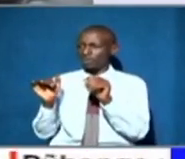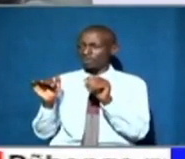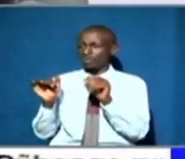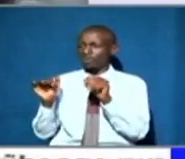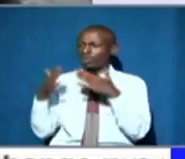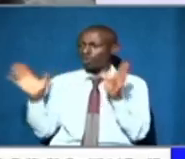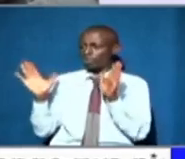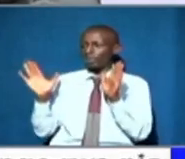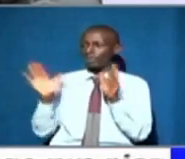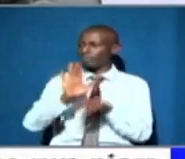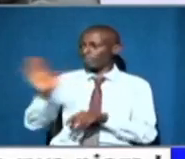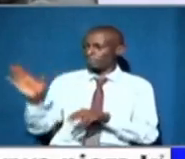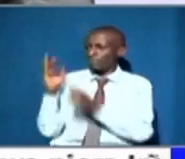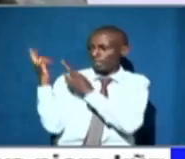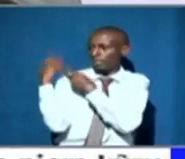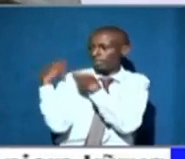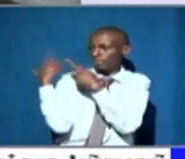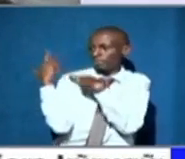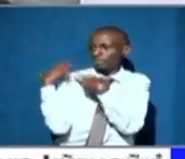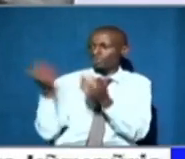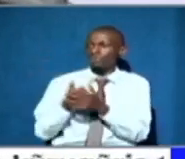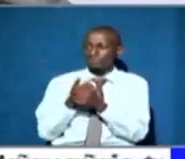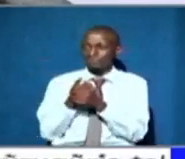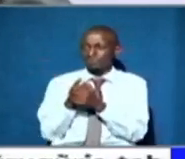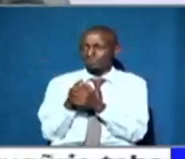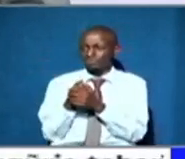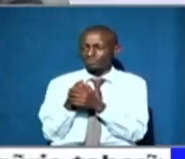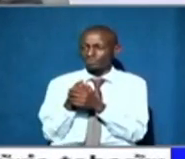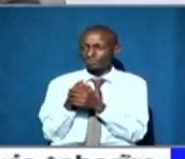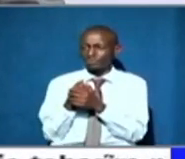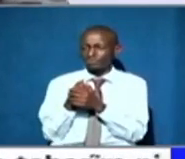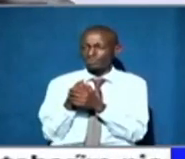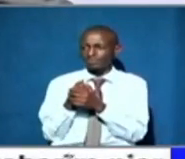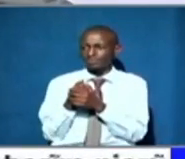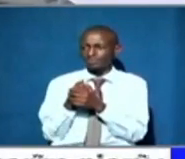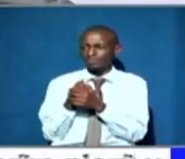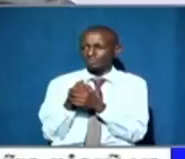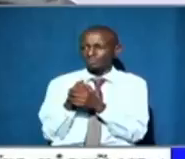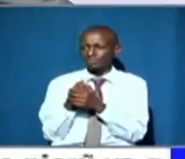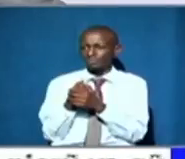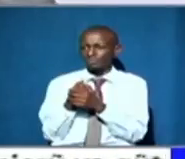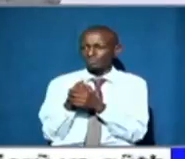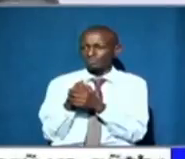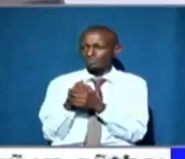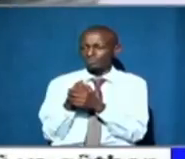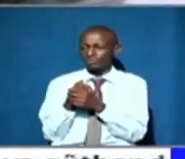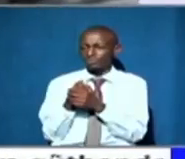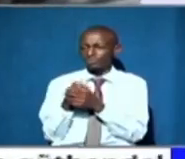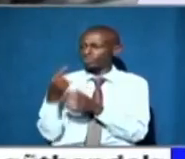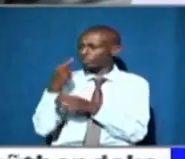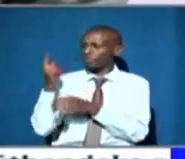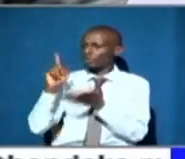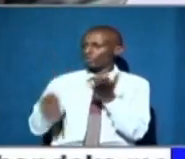muigireirwo wigirire ki wothe we thini we on your shoulders si adaine sianyu dio e mugutwira